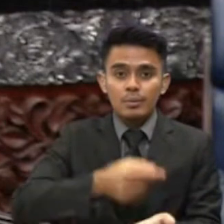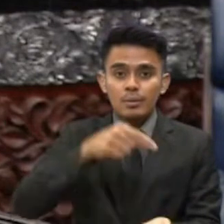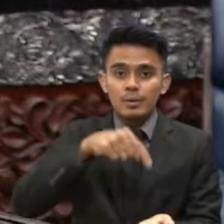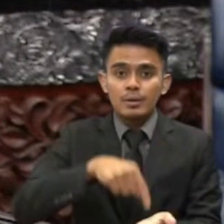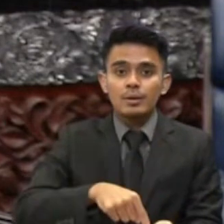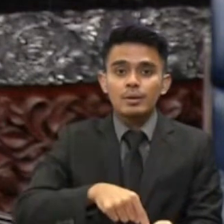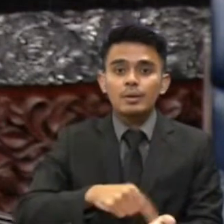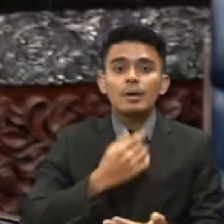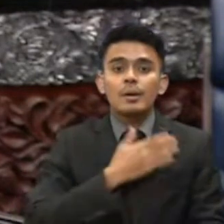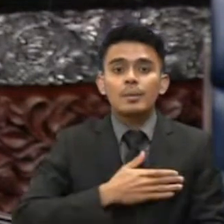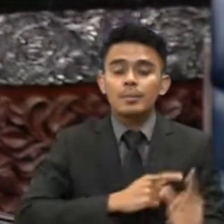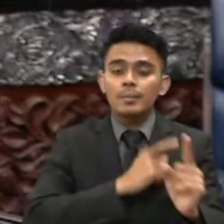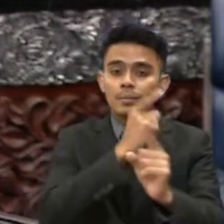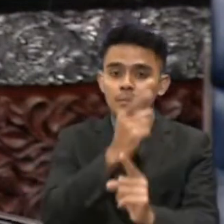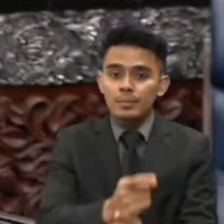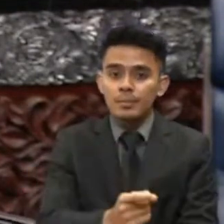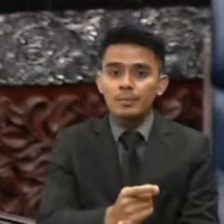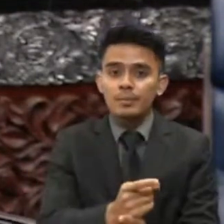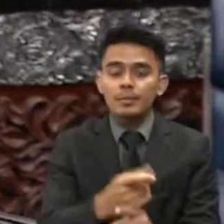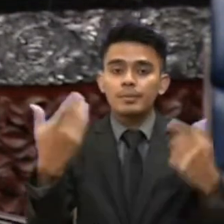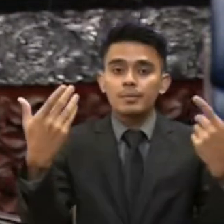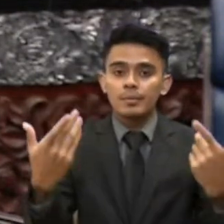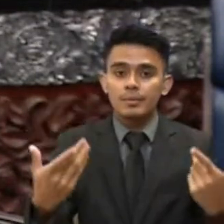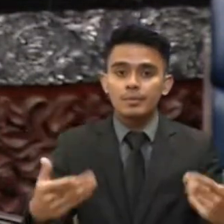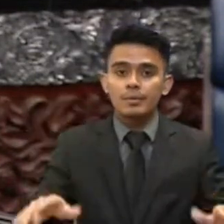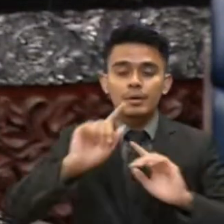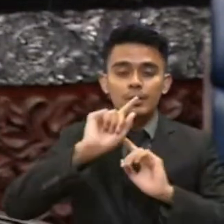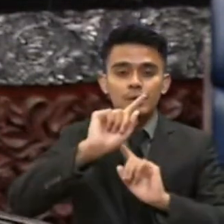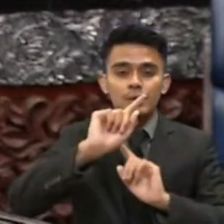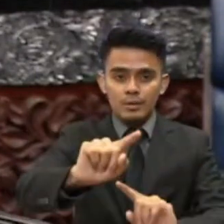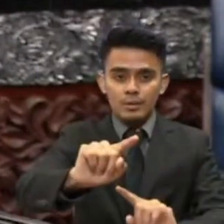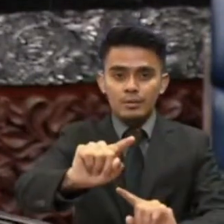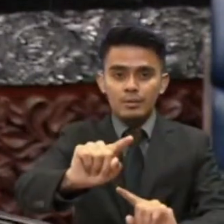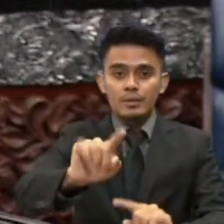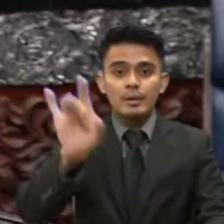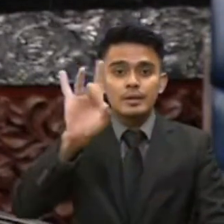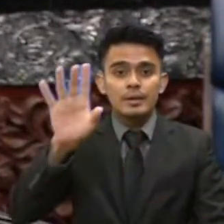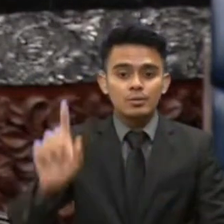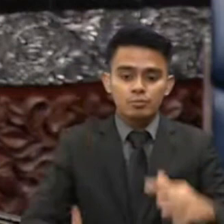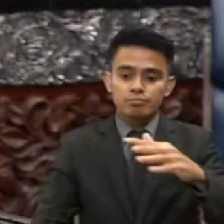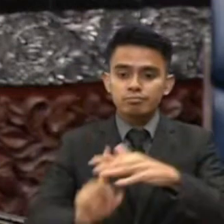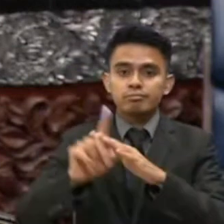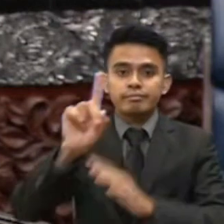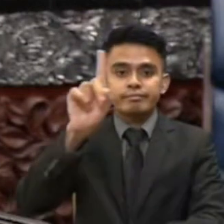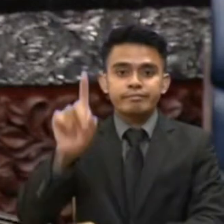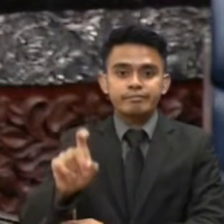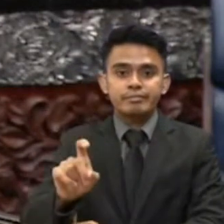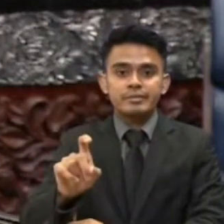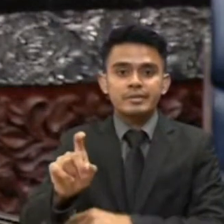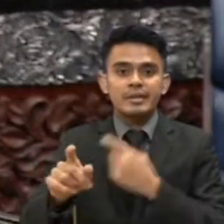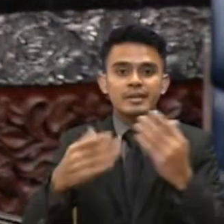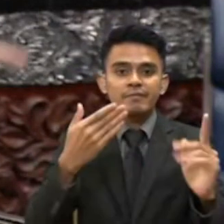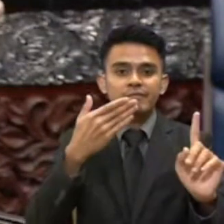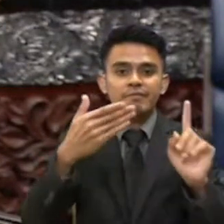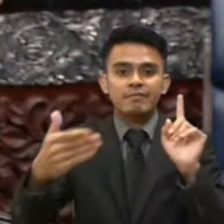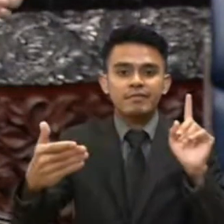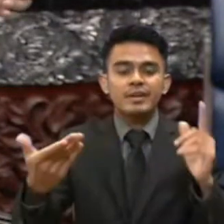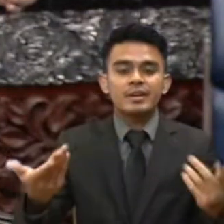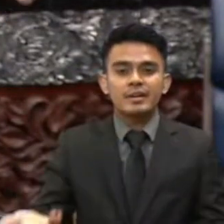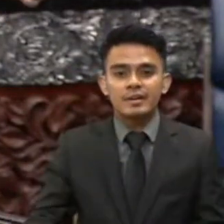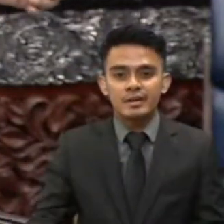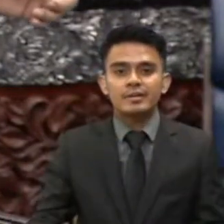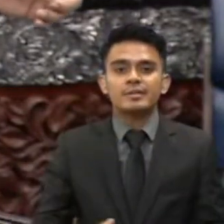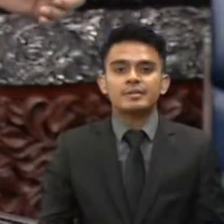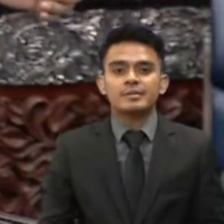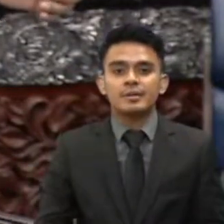tulang pembentukan sebelumnya telah menjawab satu persoalan yang tidak tepat yaitu bila